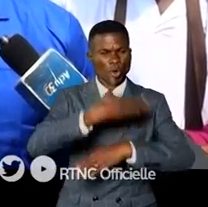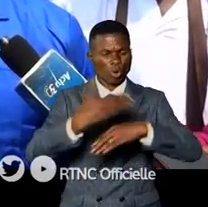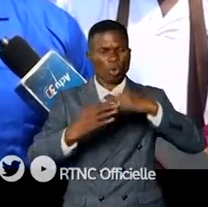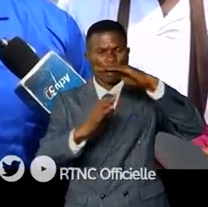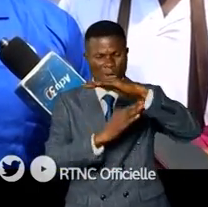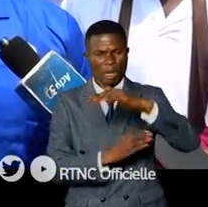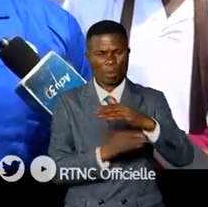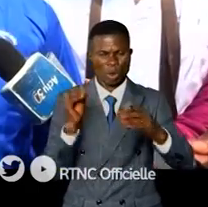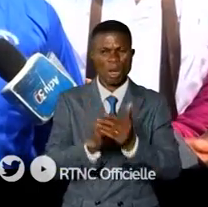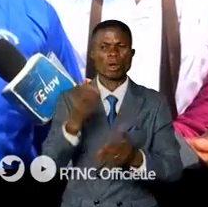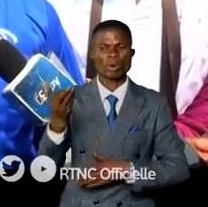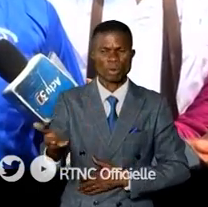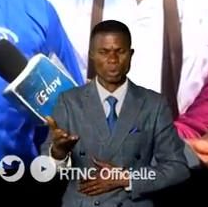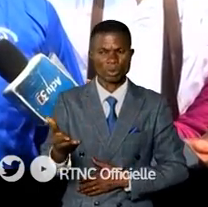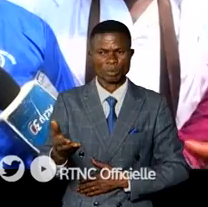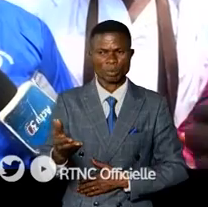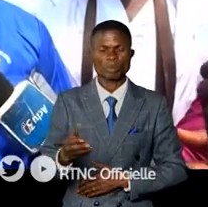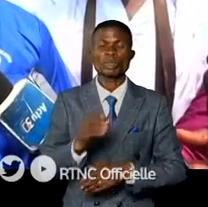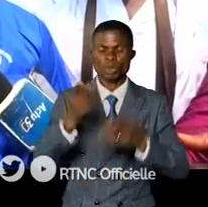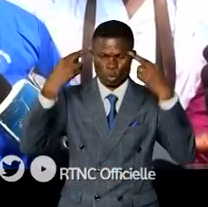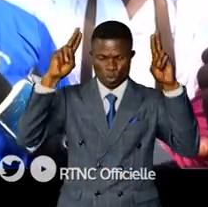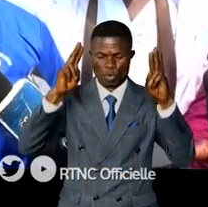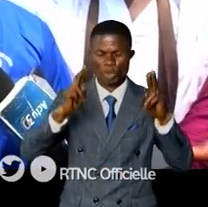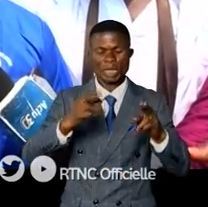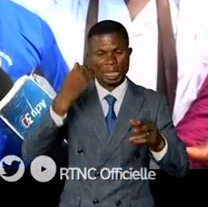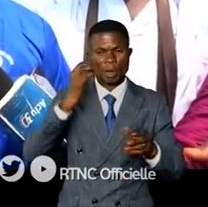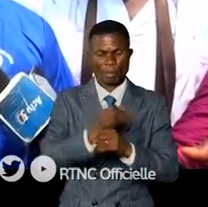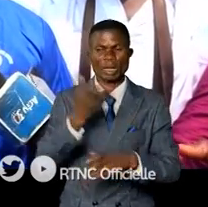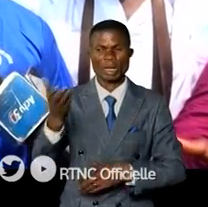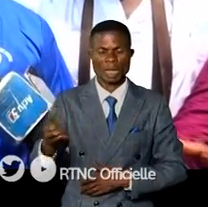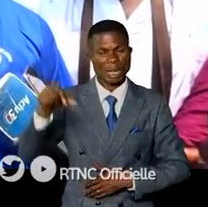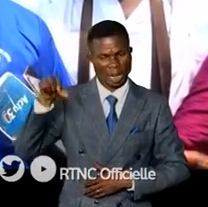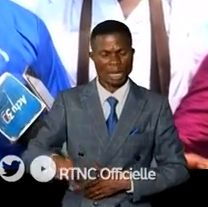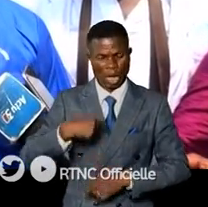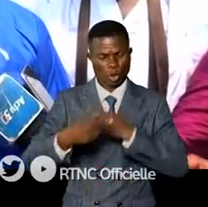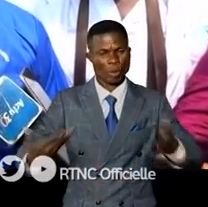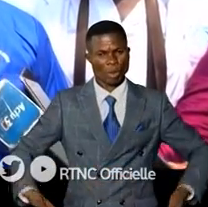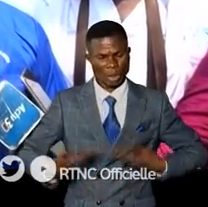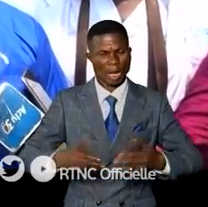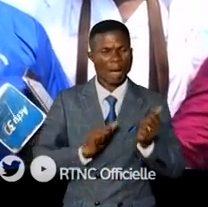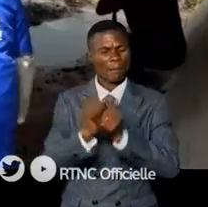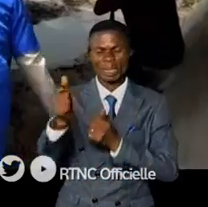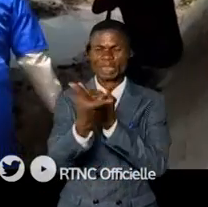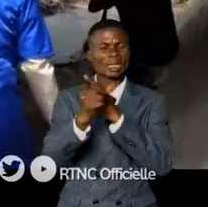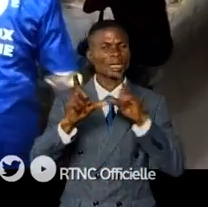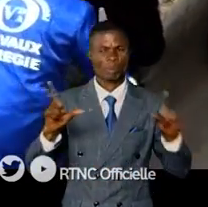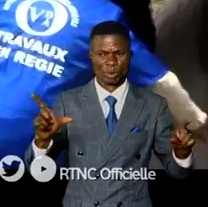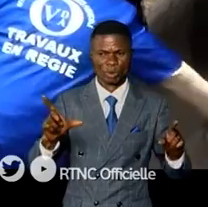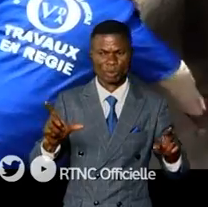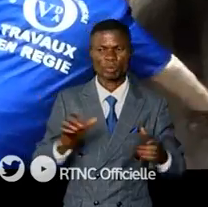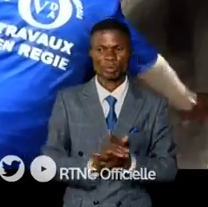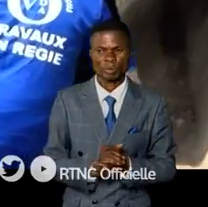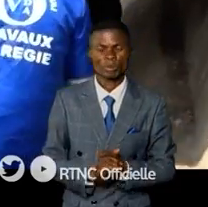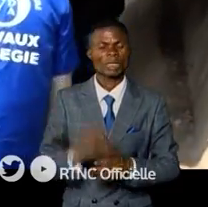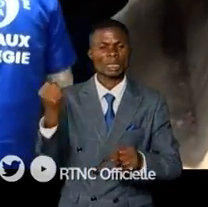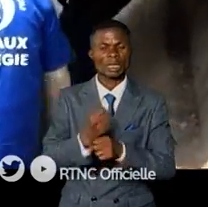ce pont-là puisse exister. Je pense que le pari gagné, c'est une bonne chose. Et le quartier peut maintenant se développer. et sans problème. Une mission pour